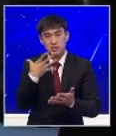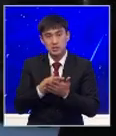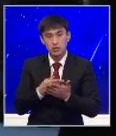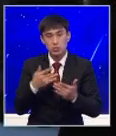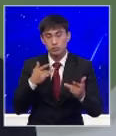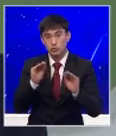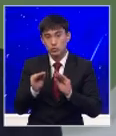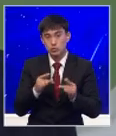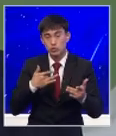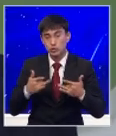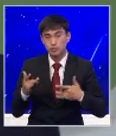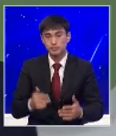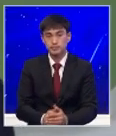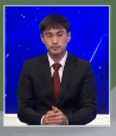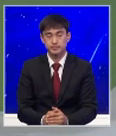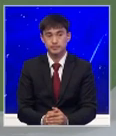замыслом сюжета